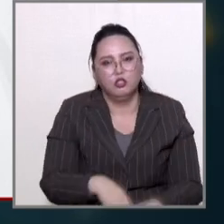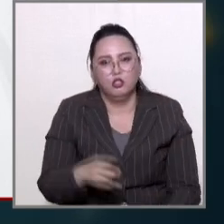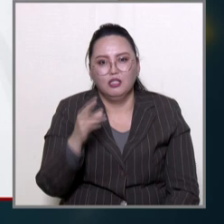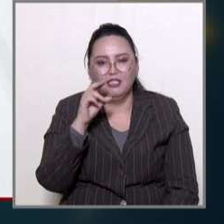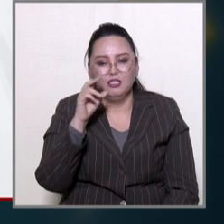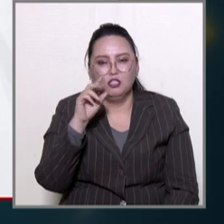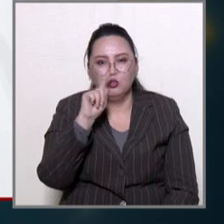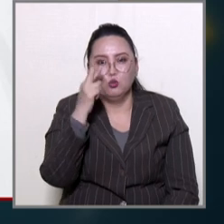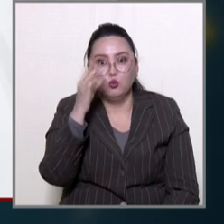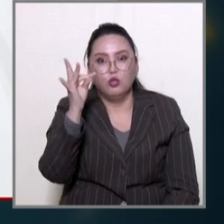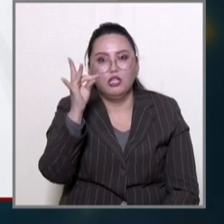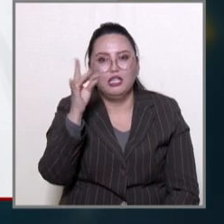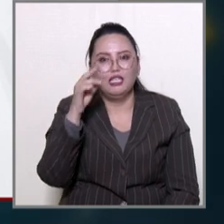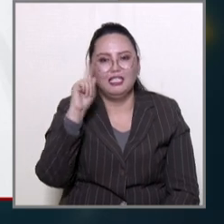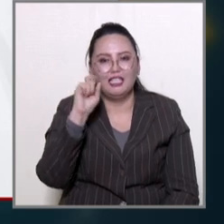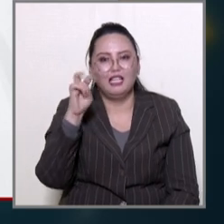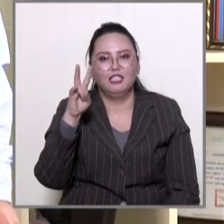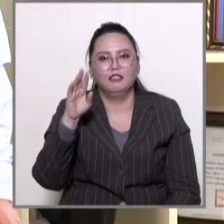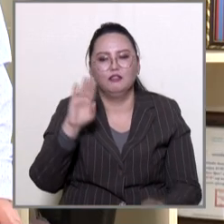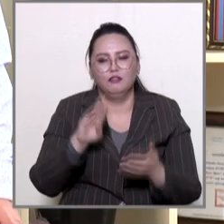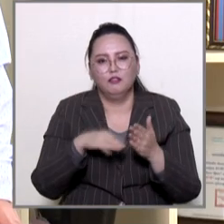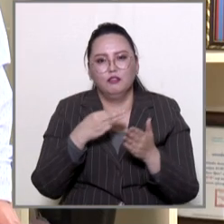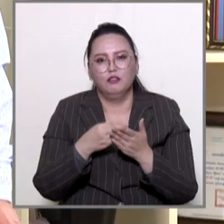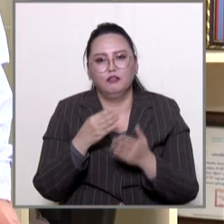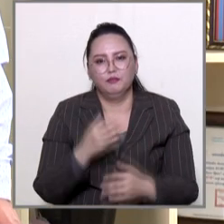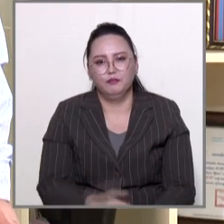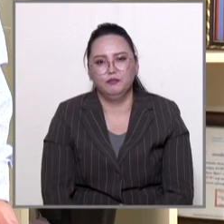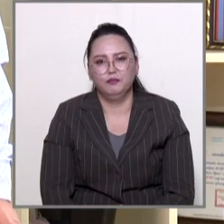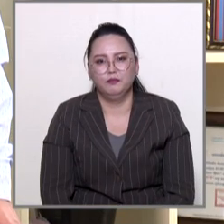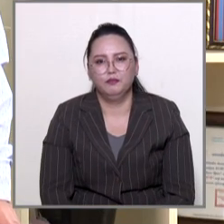зохиолд гарч байгаа дүрүүдийн зан чанарыг тодорхойлон ярилцаарай.